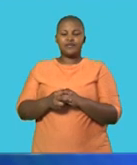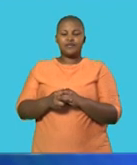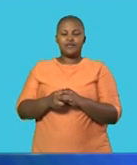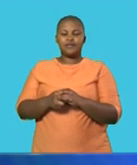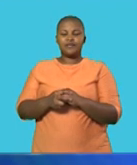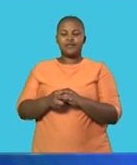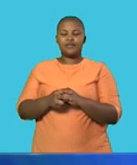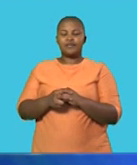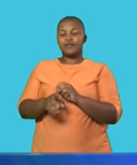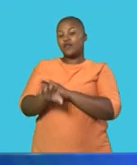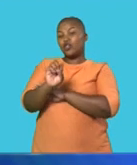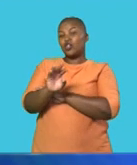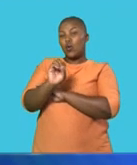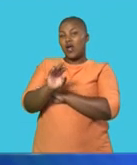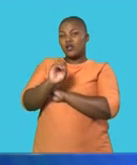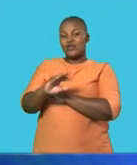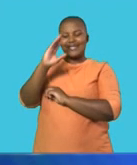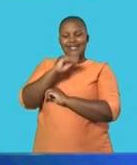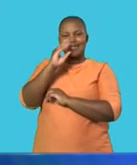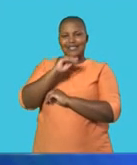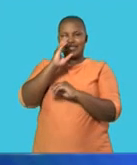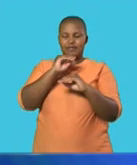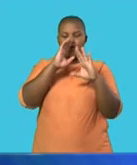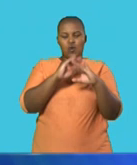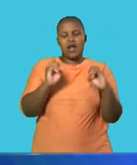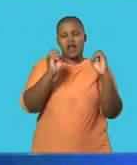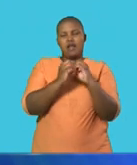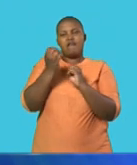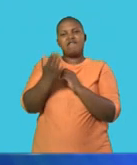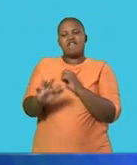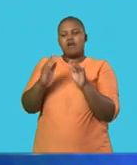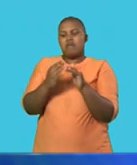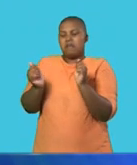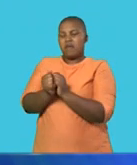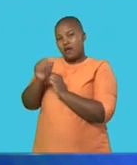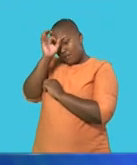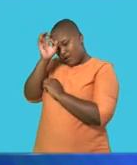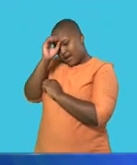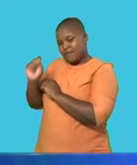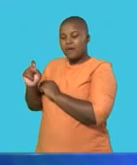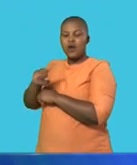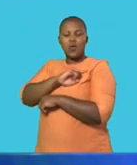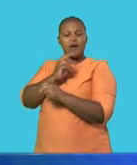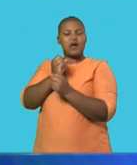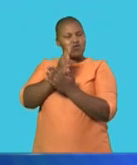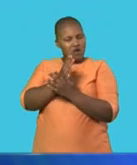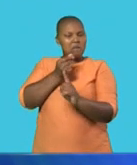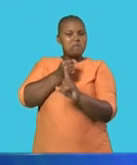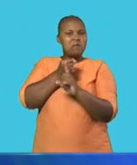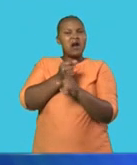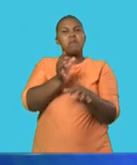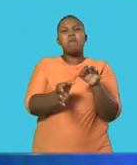Mokgatlo wa Soweto Speaks Organisation o kopantse tshebetso le sepolesa, mekgatlo ya bolebedi baetapele ba setjhaba le mekga ya